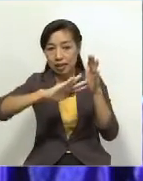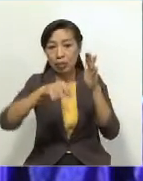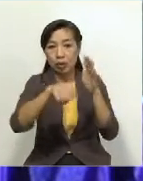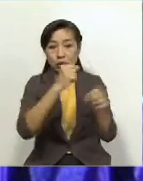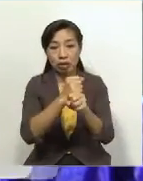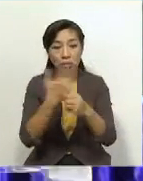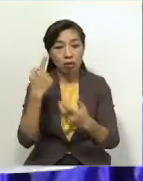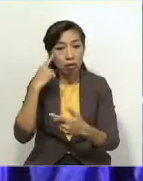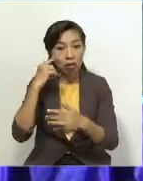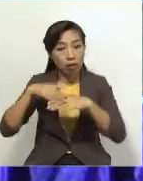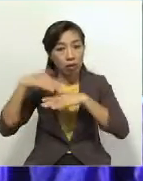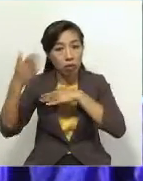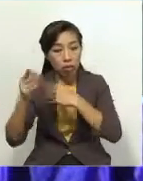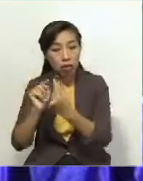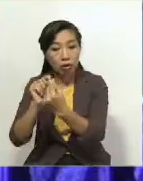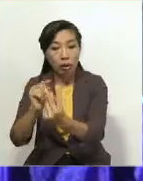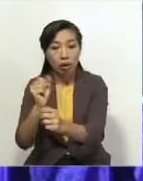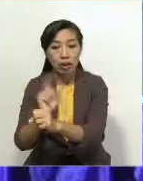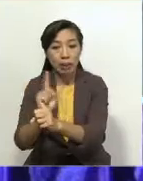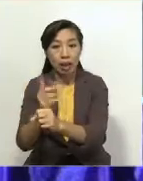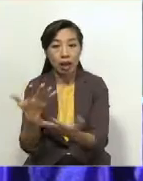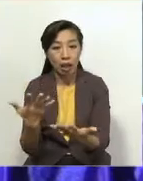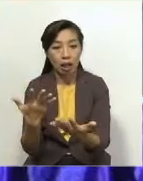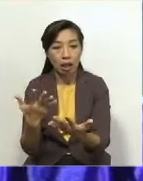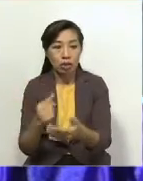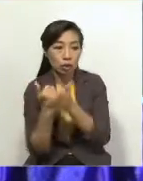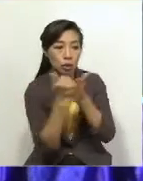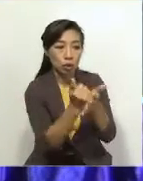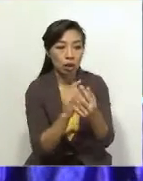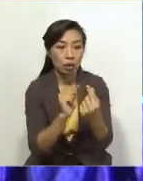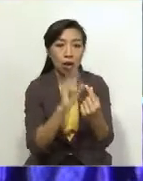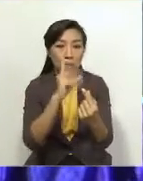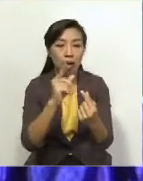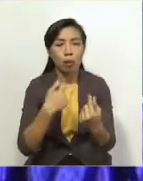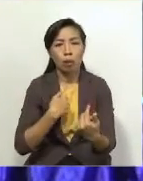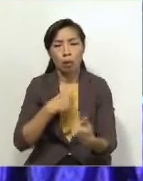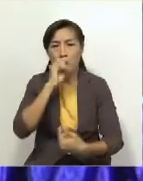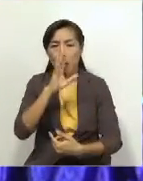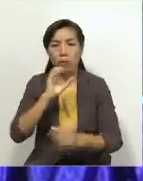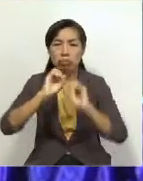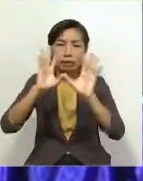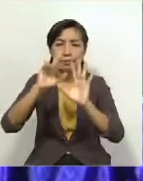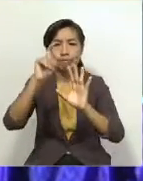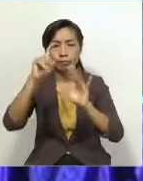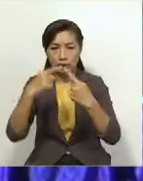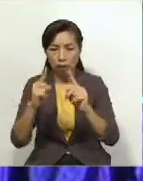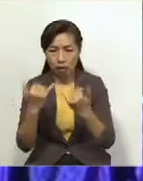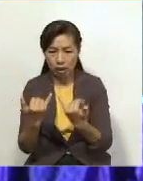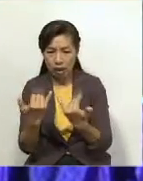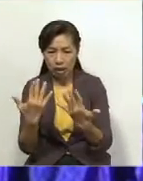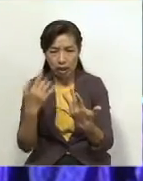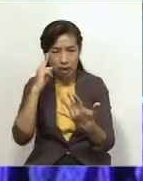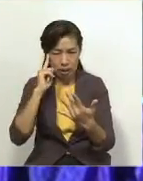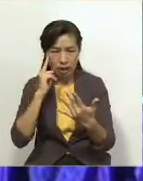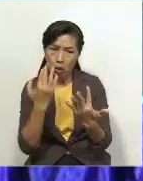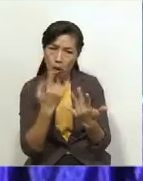ถามว่าโอเปอเรชั่นถัดไปจะมีได้เมื่อไหร่คงตอบตัวเลขตรงๆไม่ได้นะครับแต่อยู่ระหว่างประมาณ